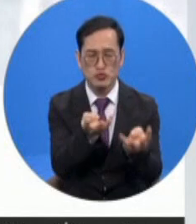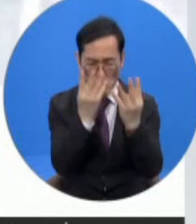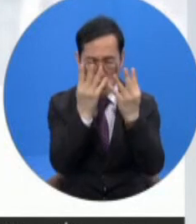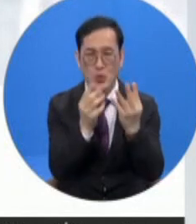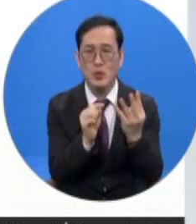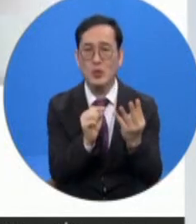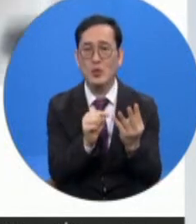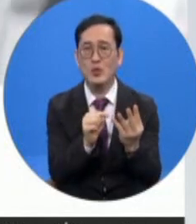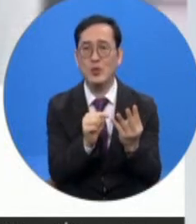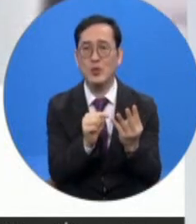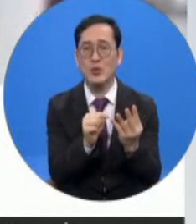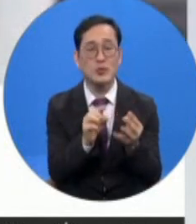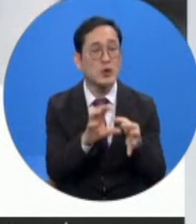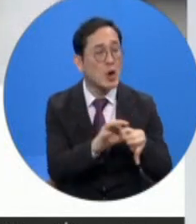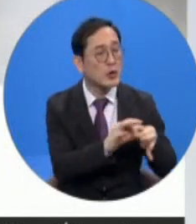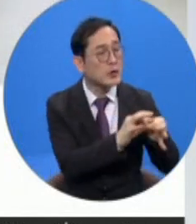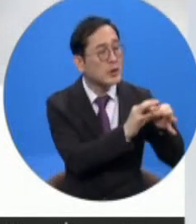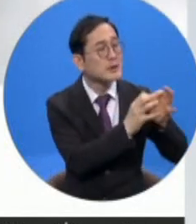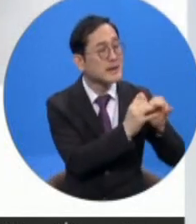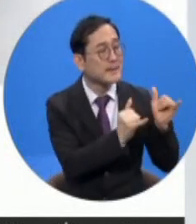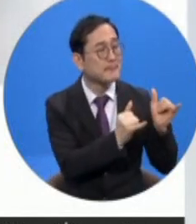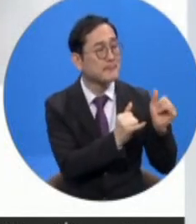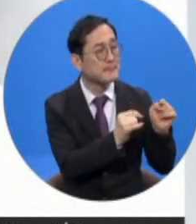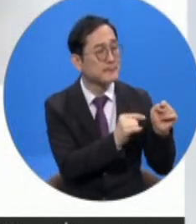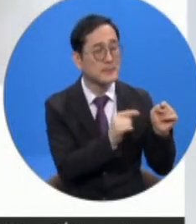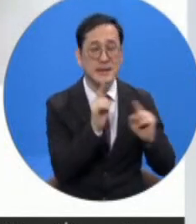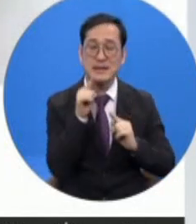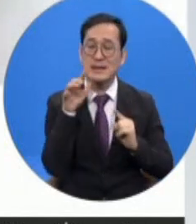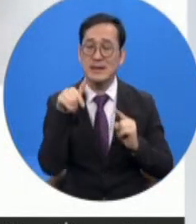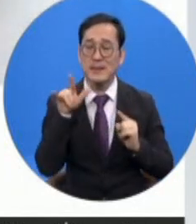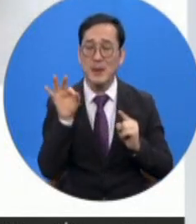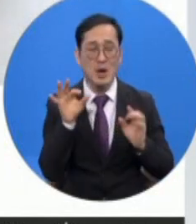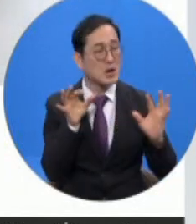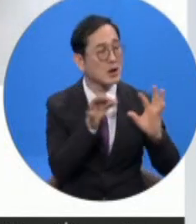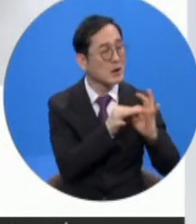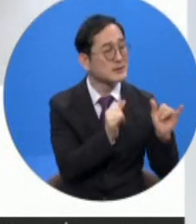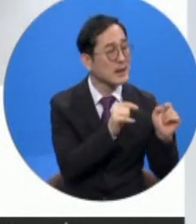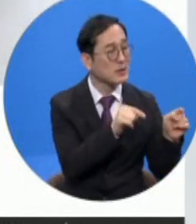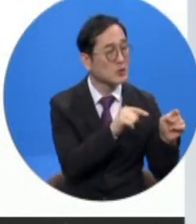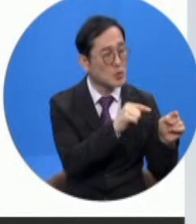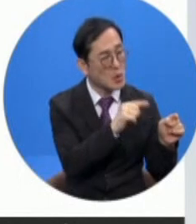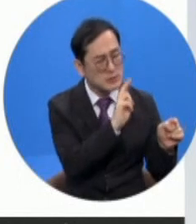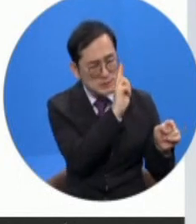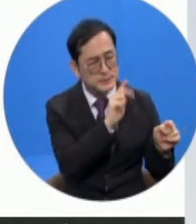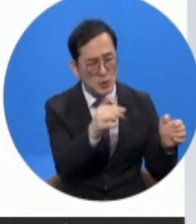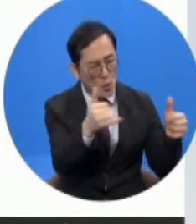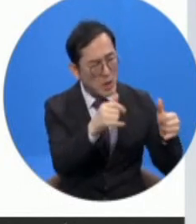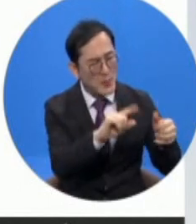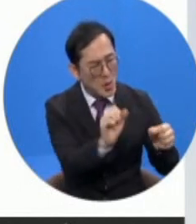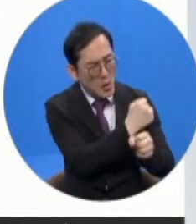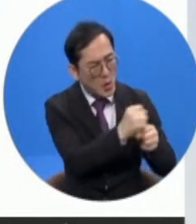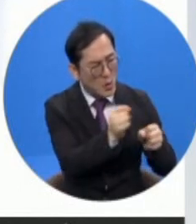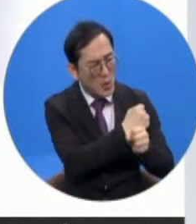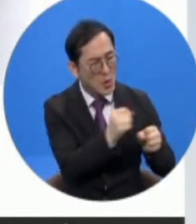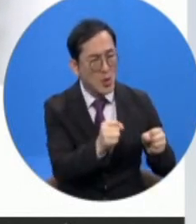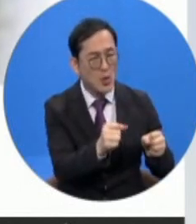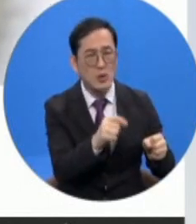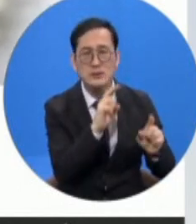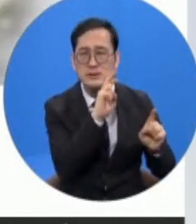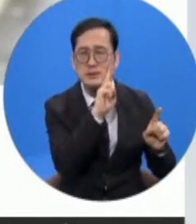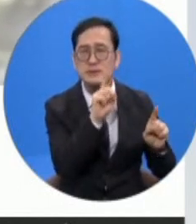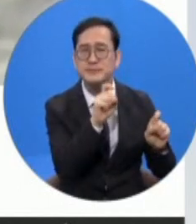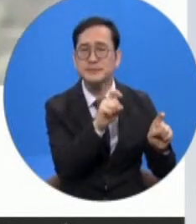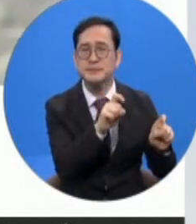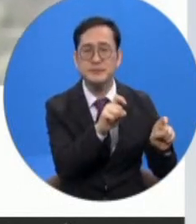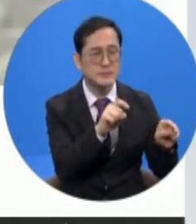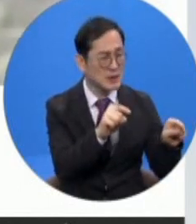있지만 여기에 연결돼 있는 이재명 후보 지인들과의 연관성에 의혹들도 꾸준히 제기되는 가운데 이재명 후보는 왜